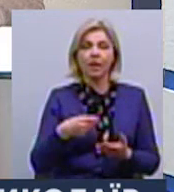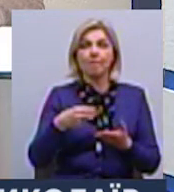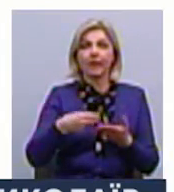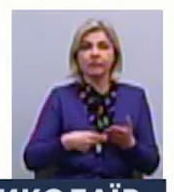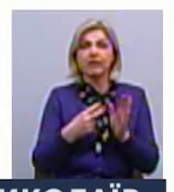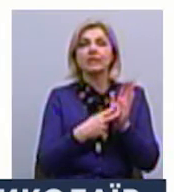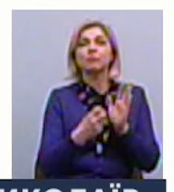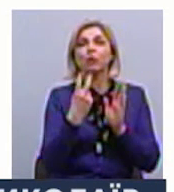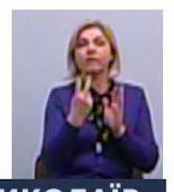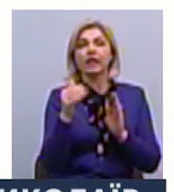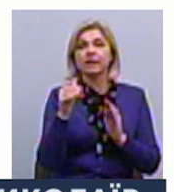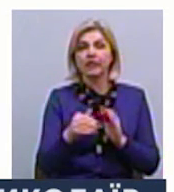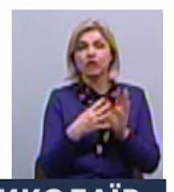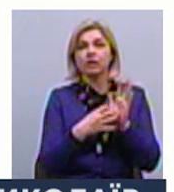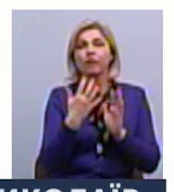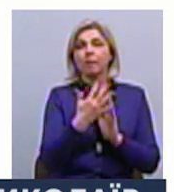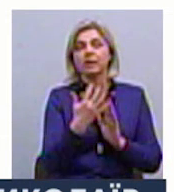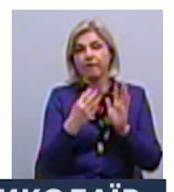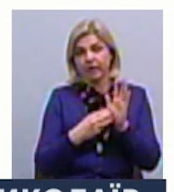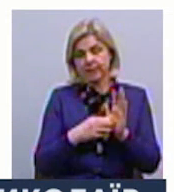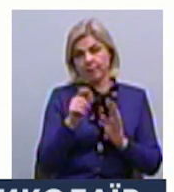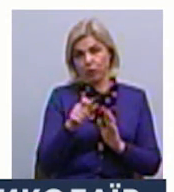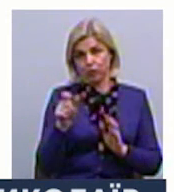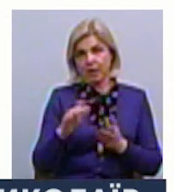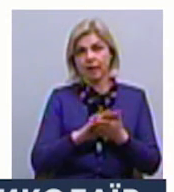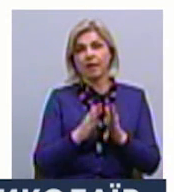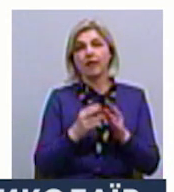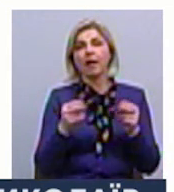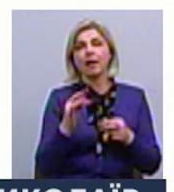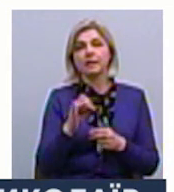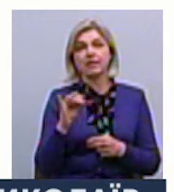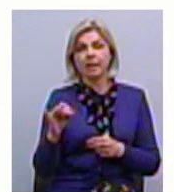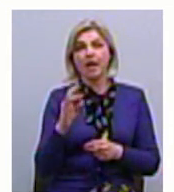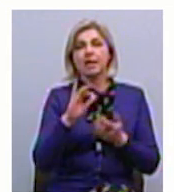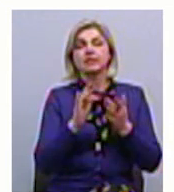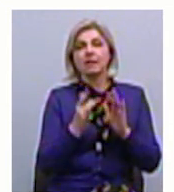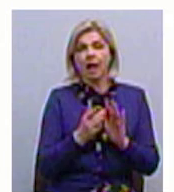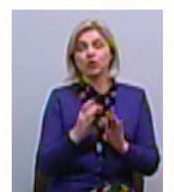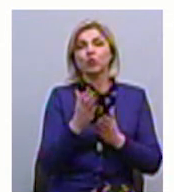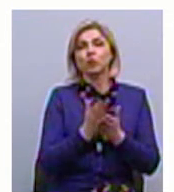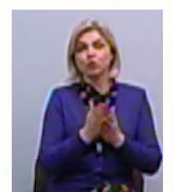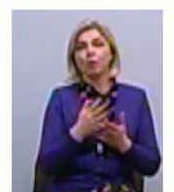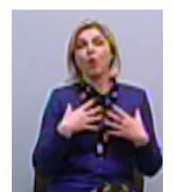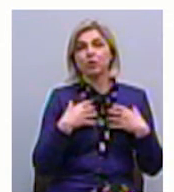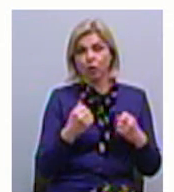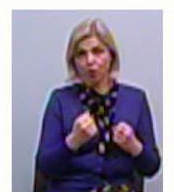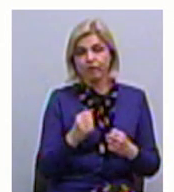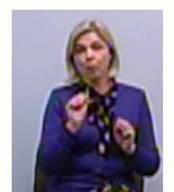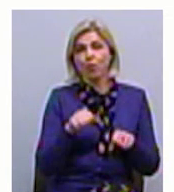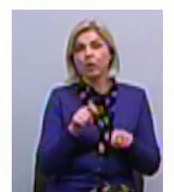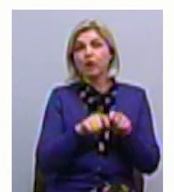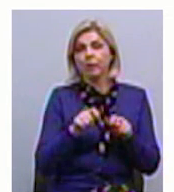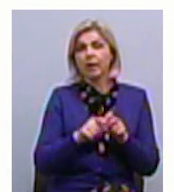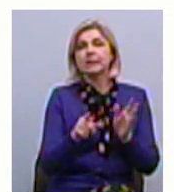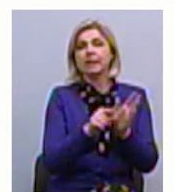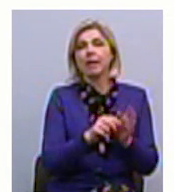підписали 702 958 декларацій. На сайті Національної служби здоров'я України можна перевірити, з якими